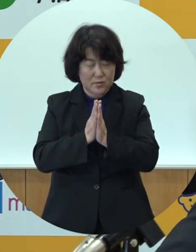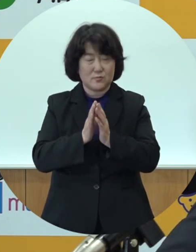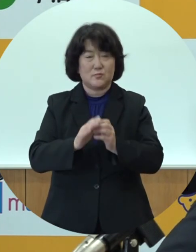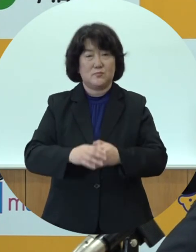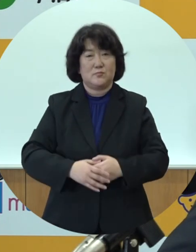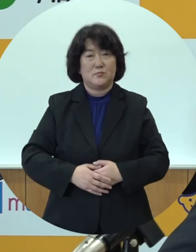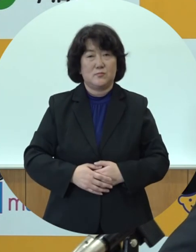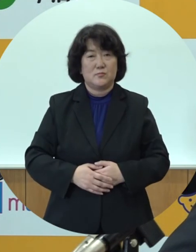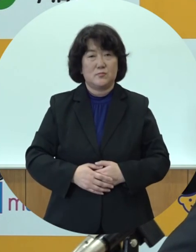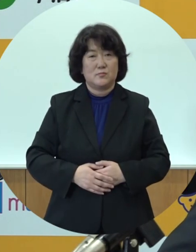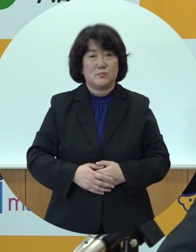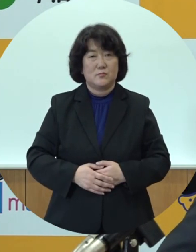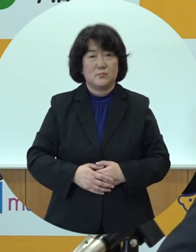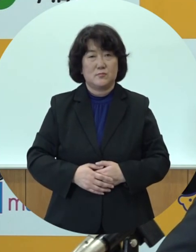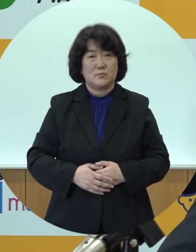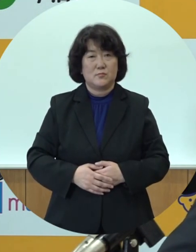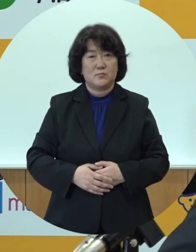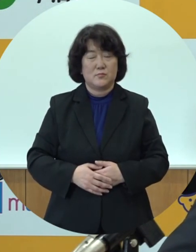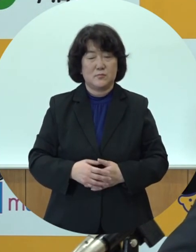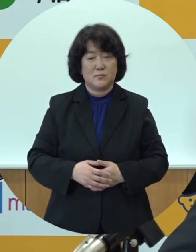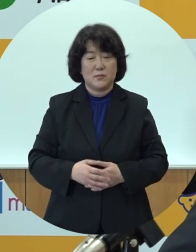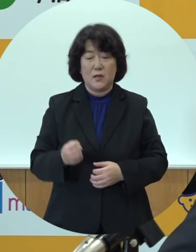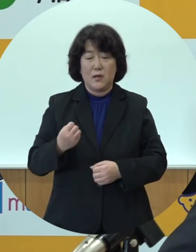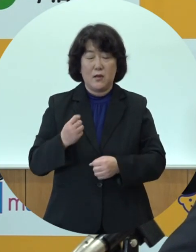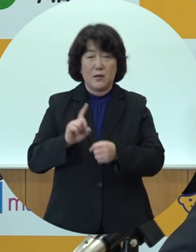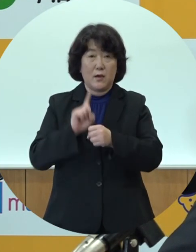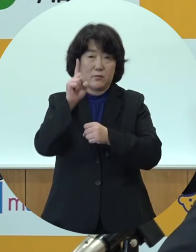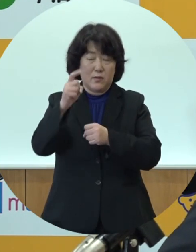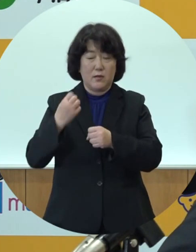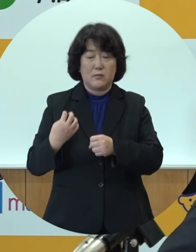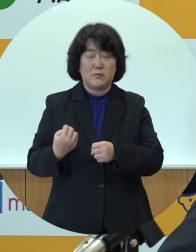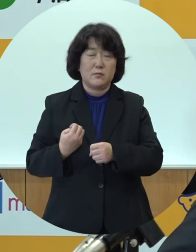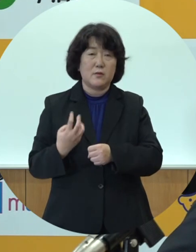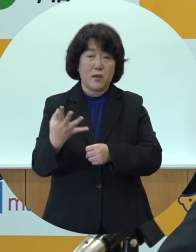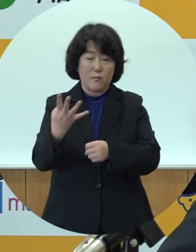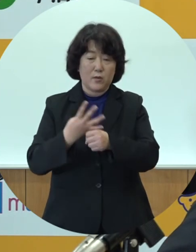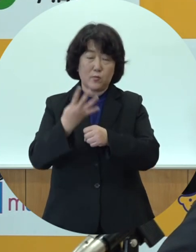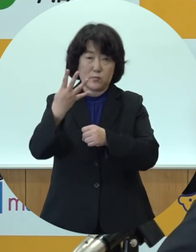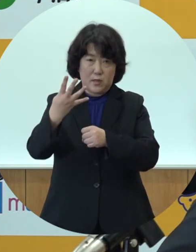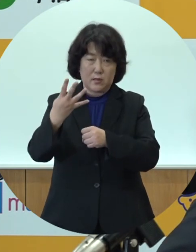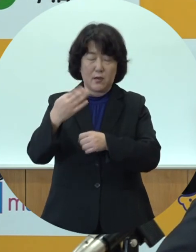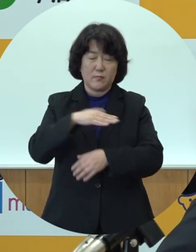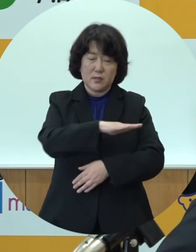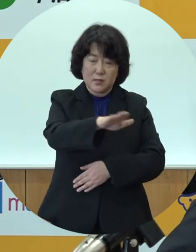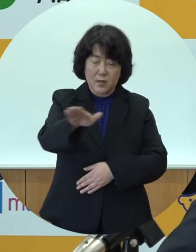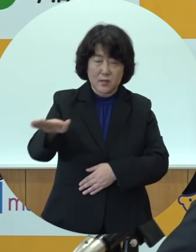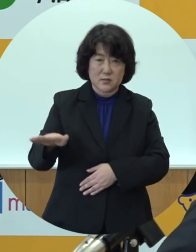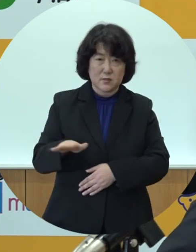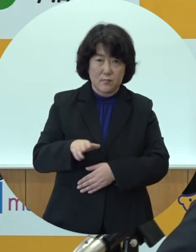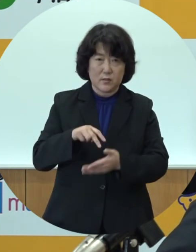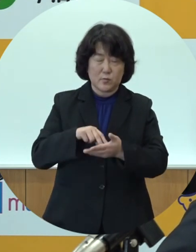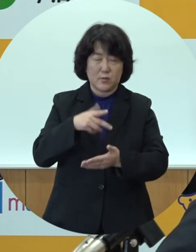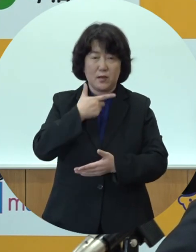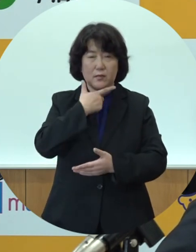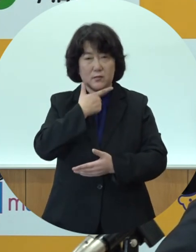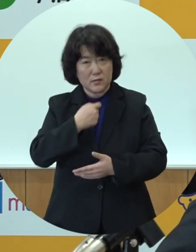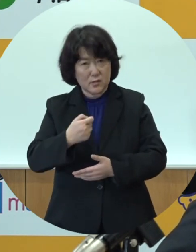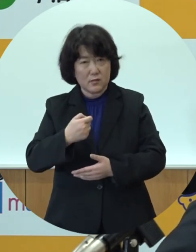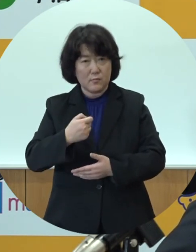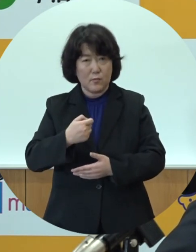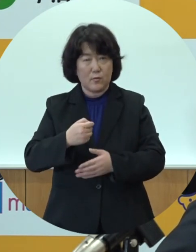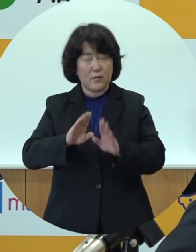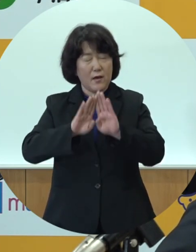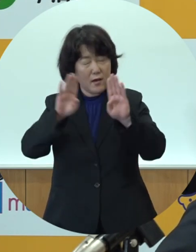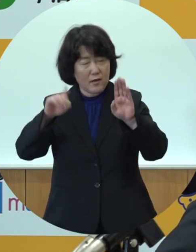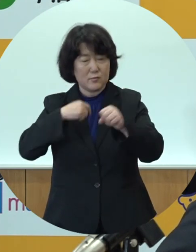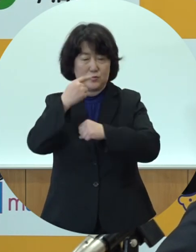ます。来る令和4年が市民の皆様にとりまして希望に満ちた明るい1年であり